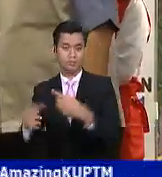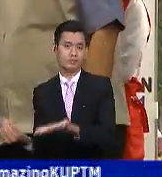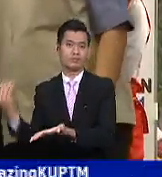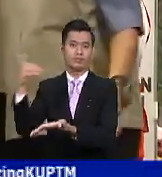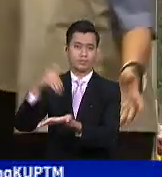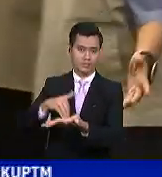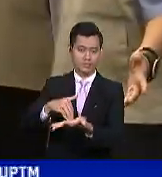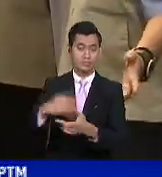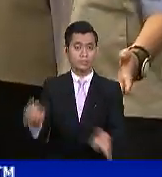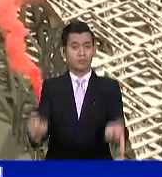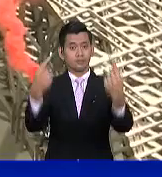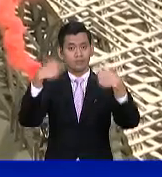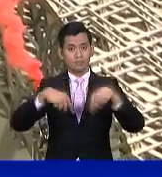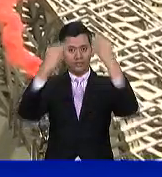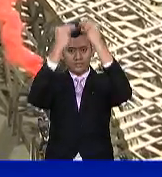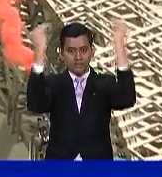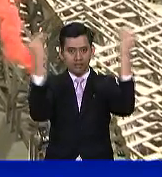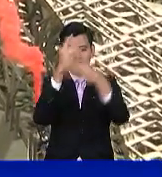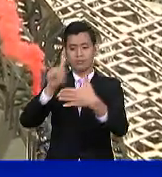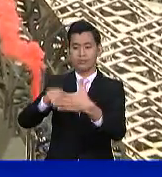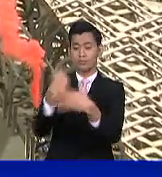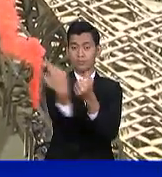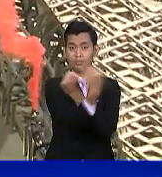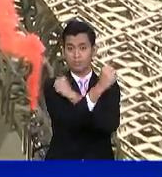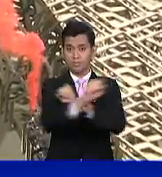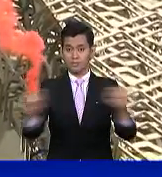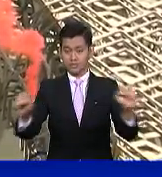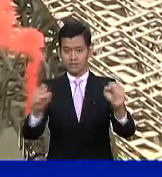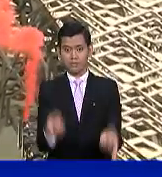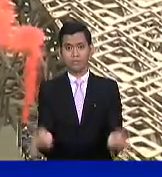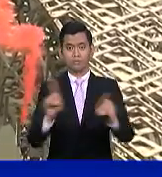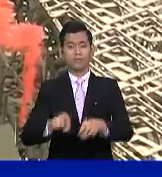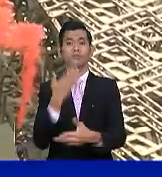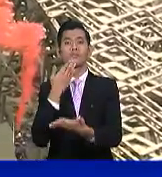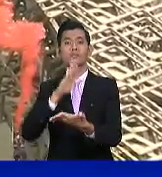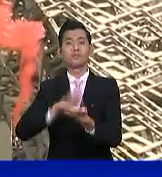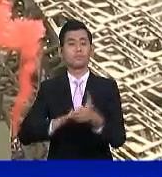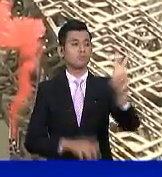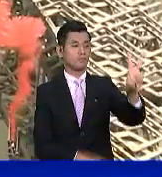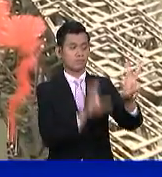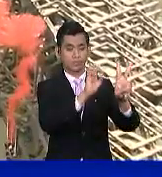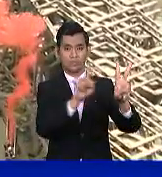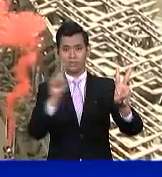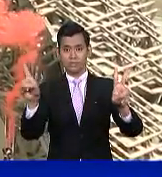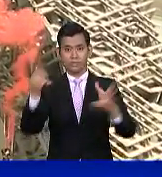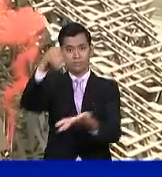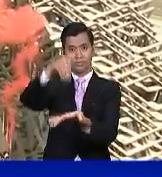Hai beliau menghadiri Majlis pelancaran bulan kesiapsiagaan bencana 2021 di Putrajaya